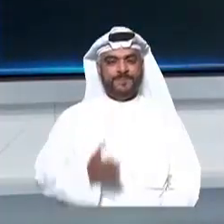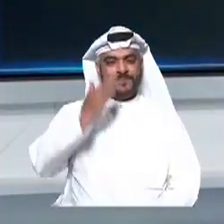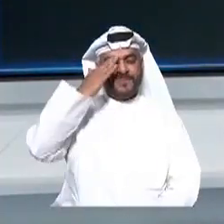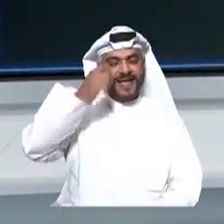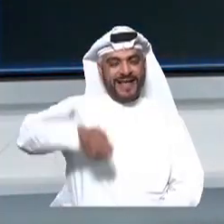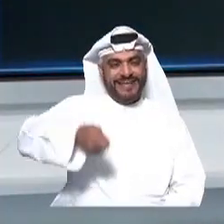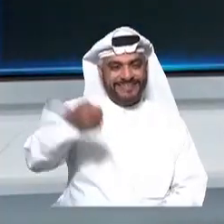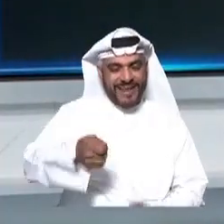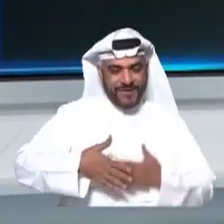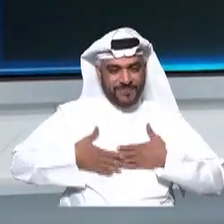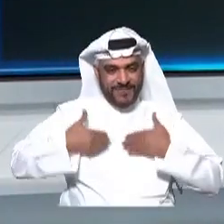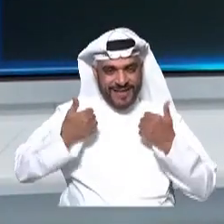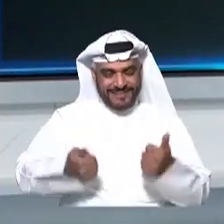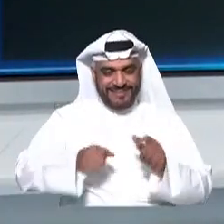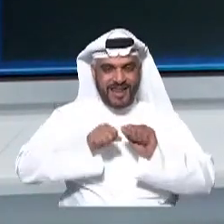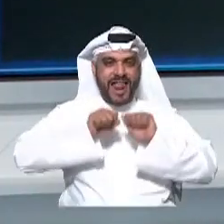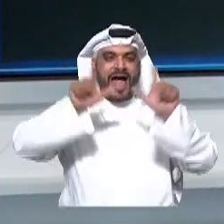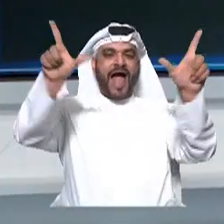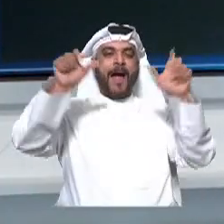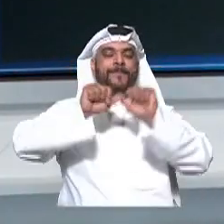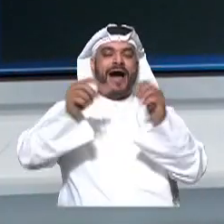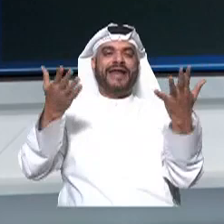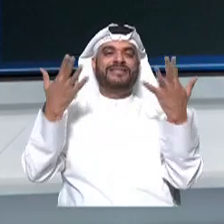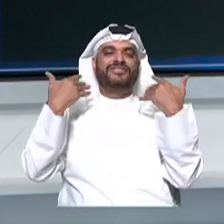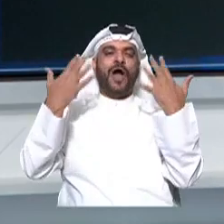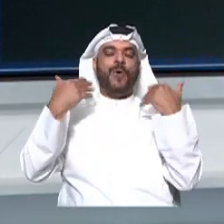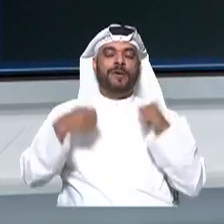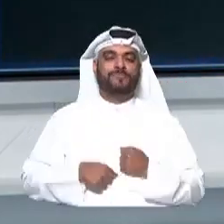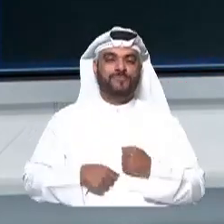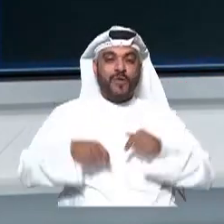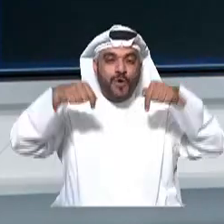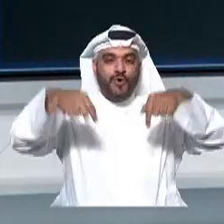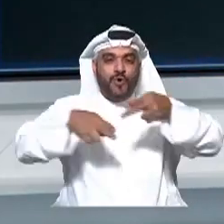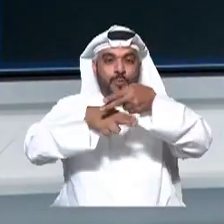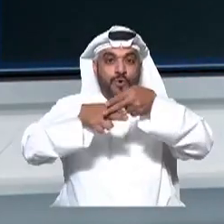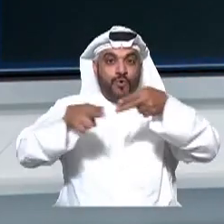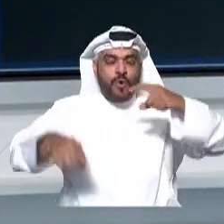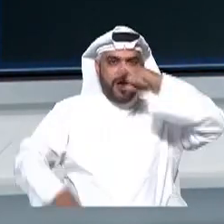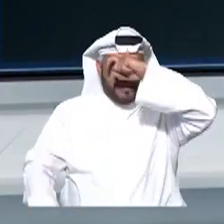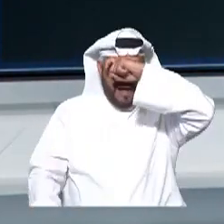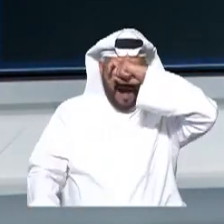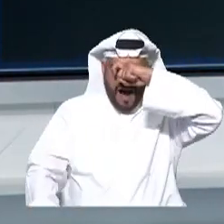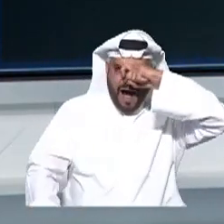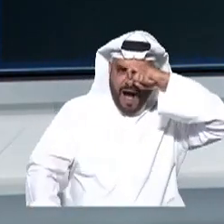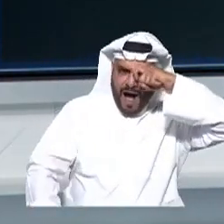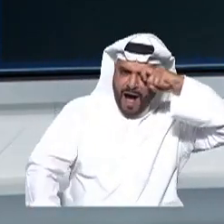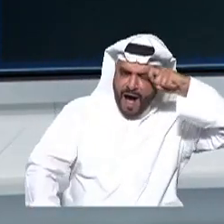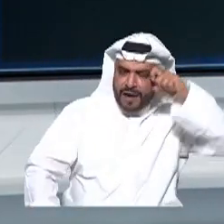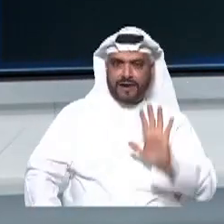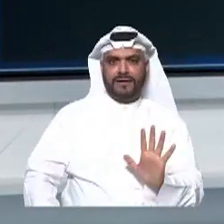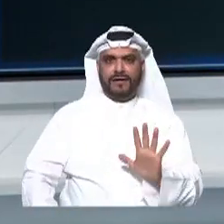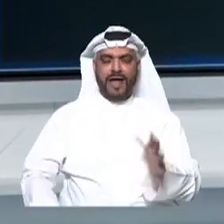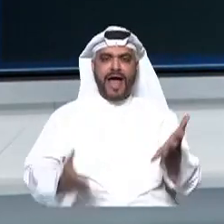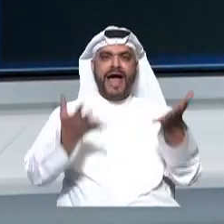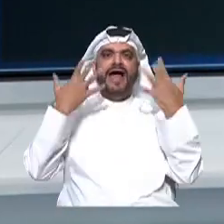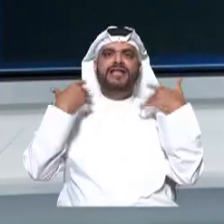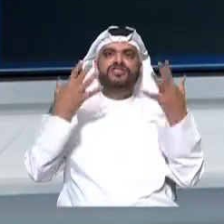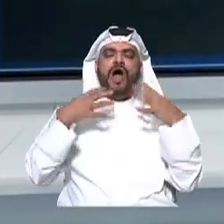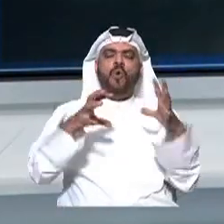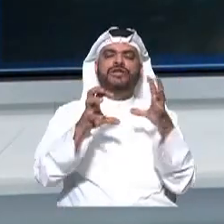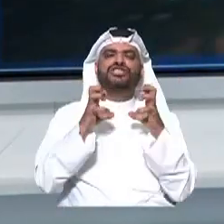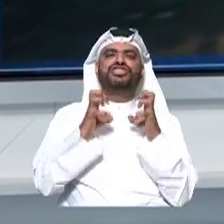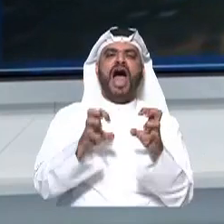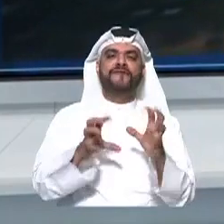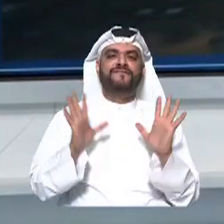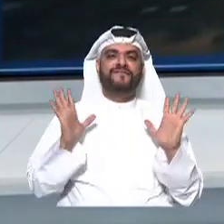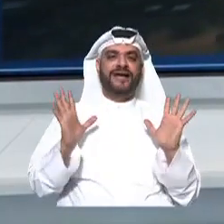السلام عليكم مشاهدينا، حياكم الله في نشرتنا الجوية. أجواء حارة وشديدة الجفاف لنهار اليوم مع استمرار رياح شمالية الغربية خفيفة إلى